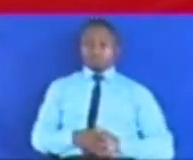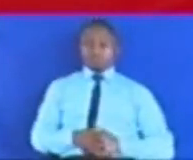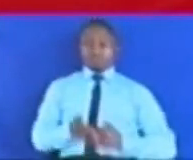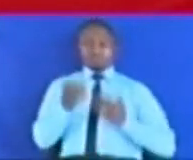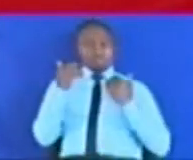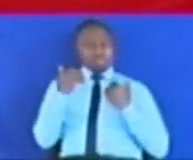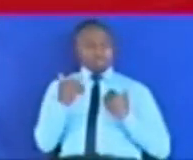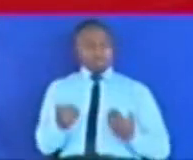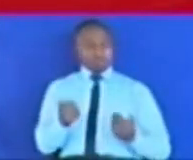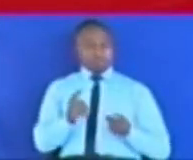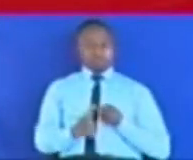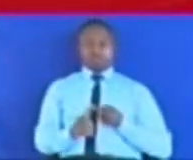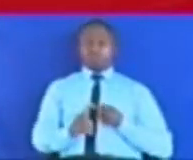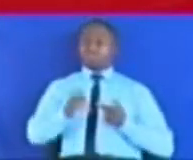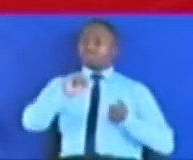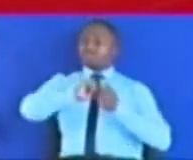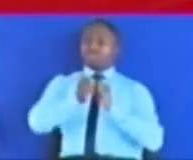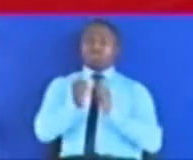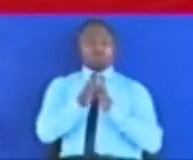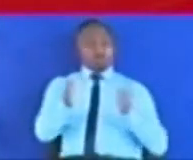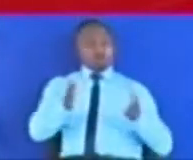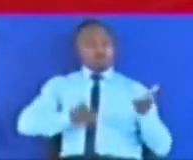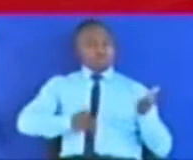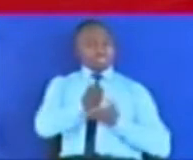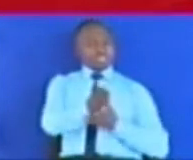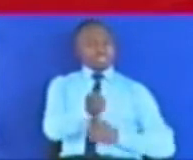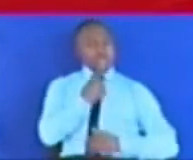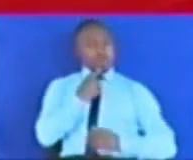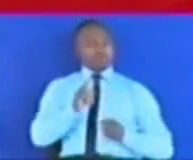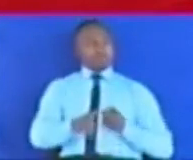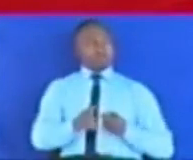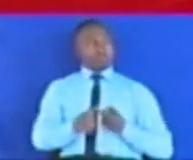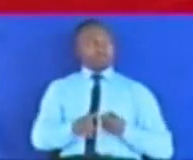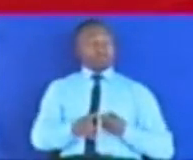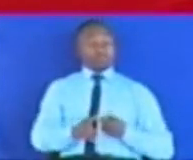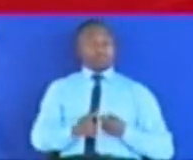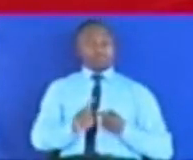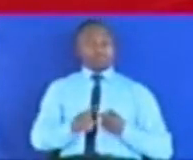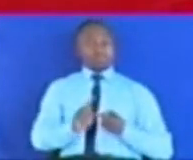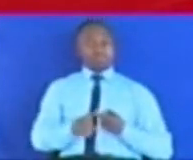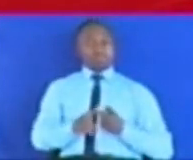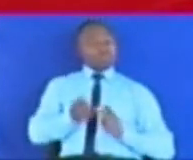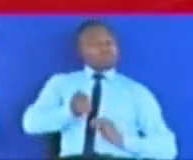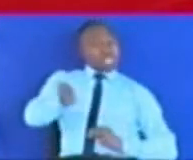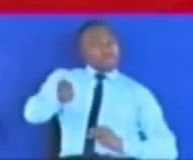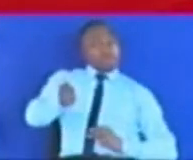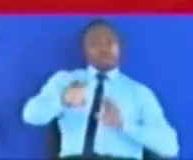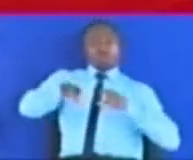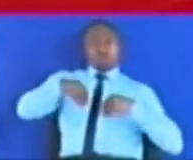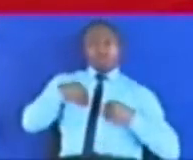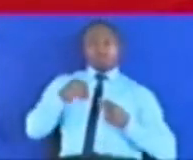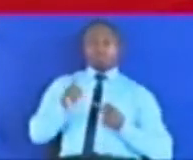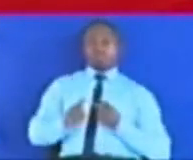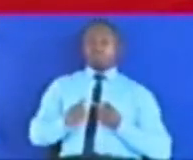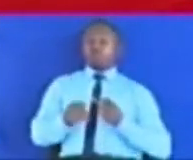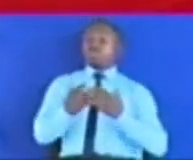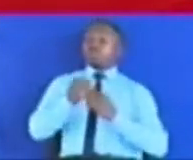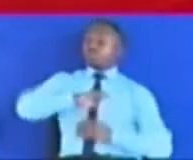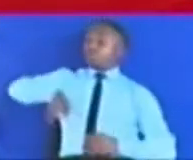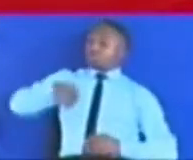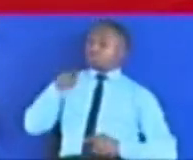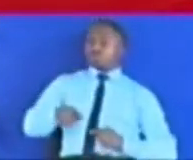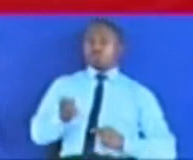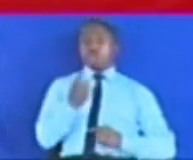Hasa ni shida sana kupitisha bajeti ya waziri huyu ambaye yeye mwenyewe anakiri kwamba kutokana na wizi huu